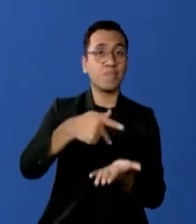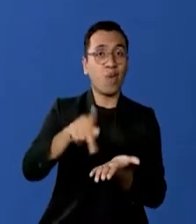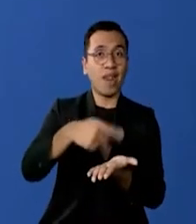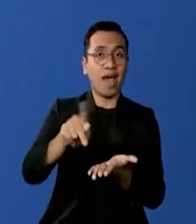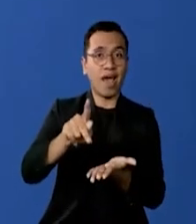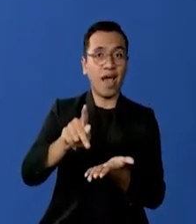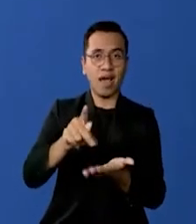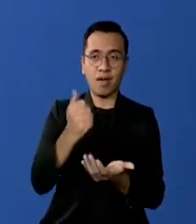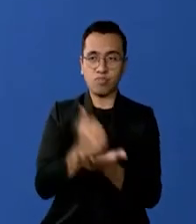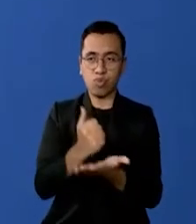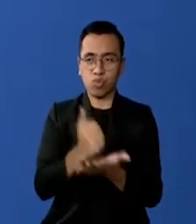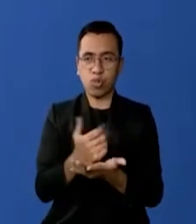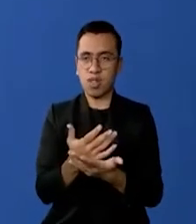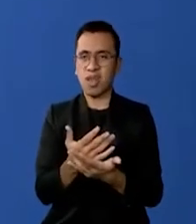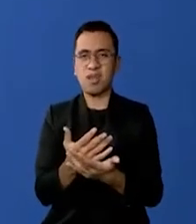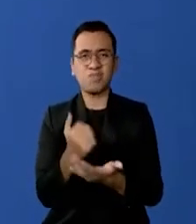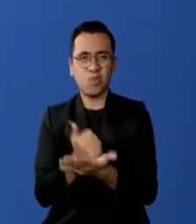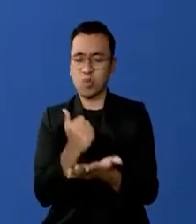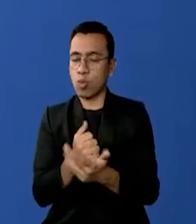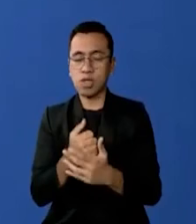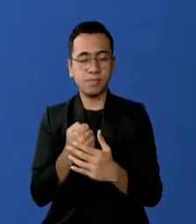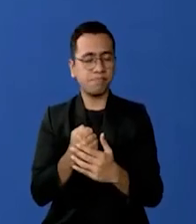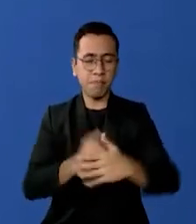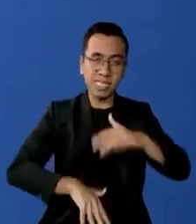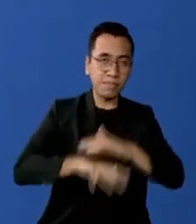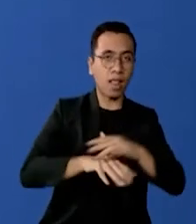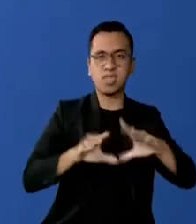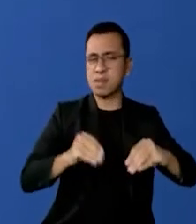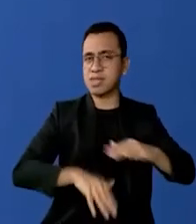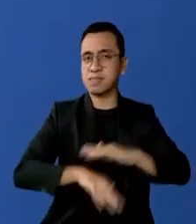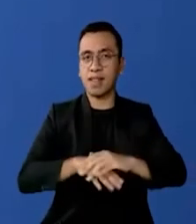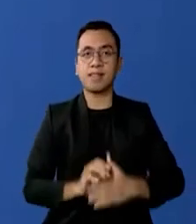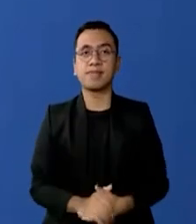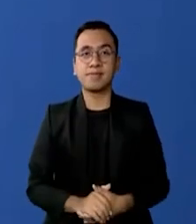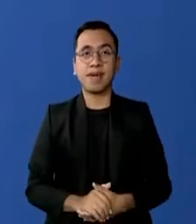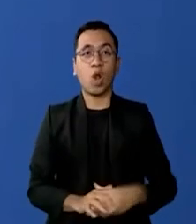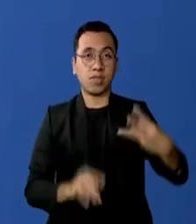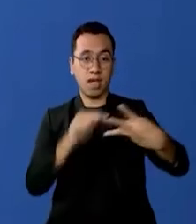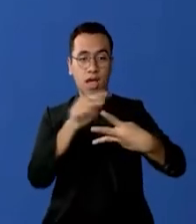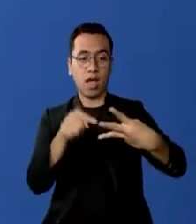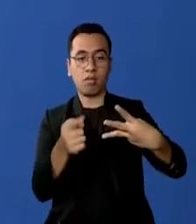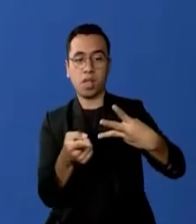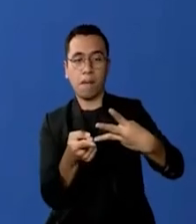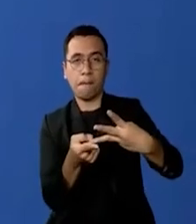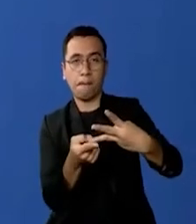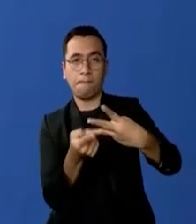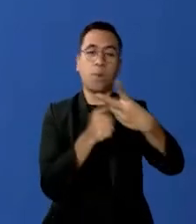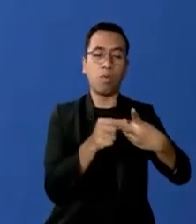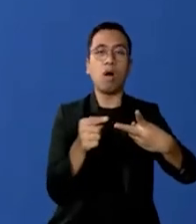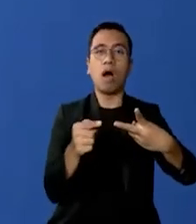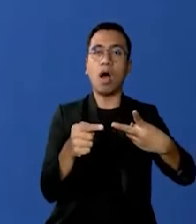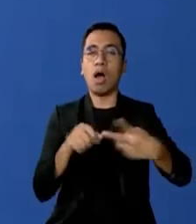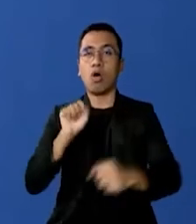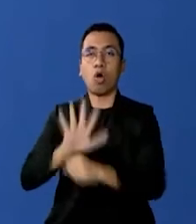misalkan gitu foto karena satu aja terbuka itu musuh akan langsung masuk jadi